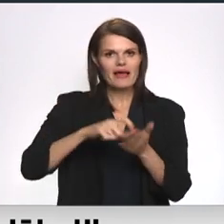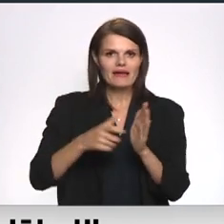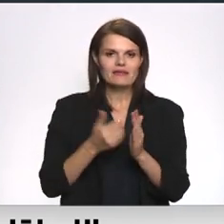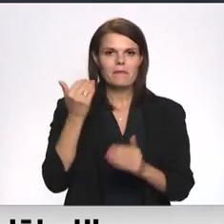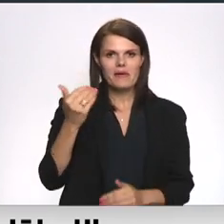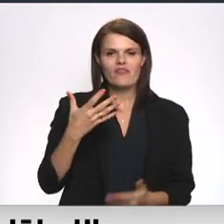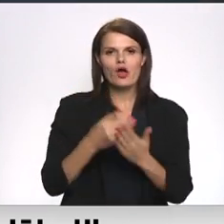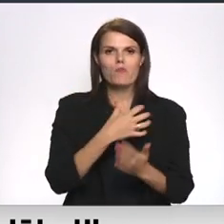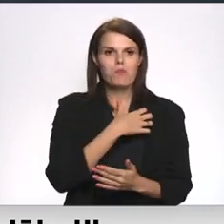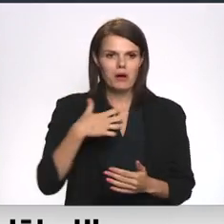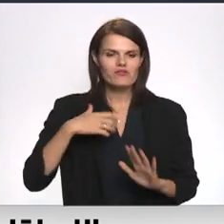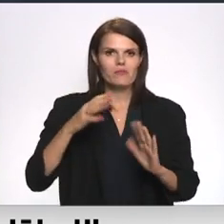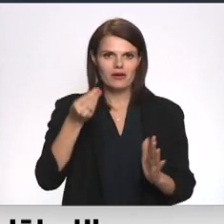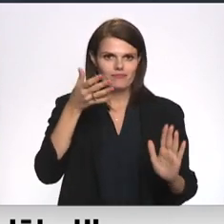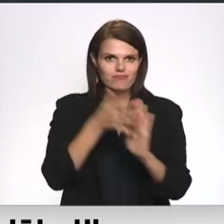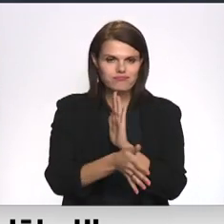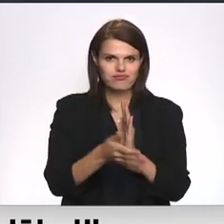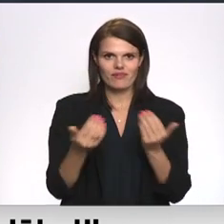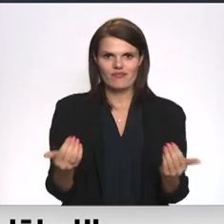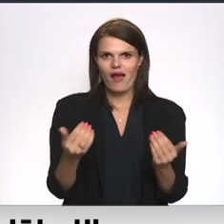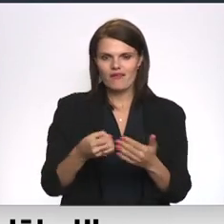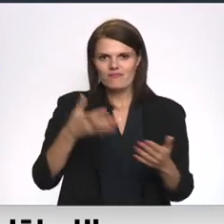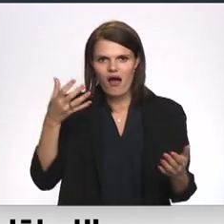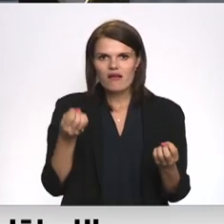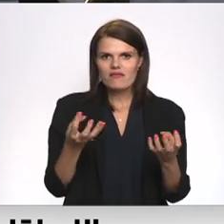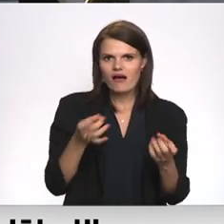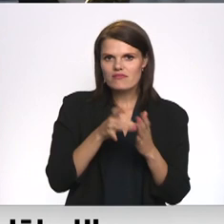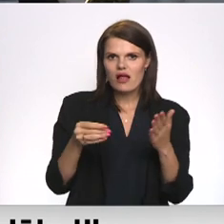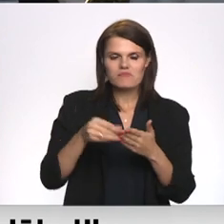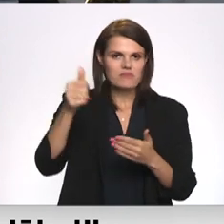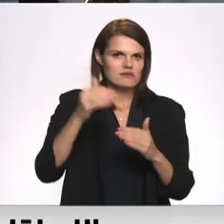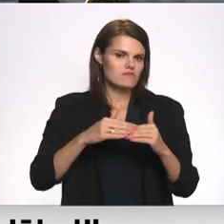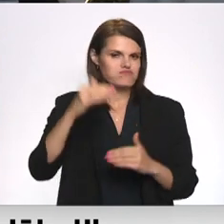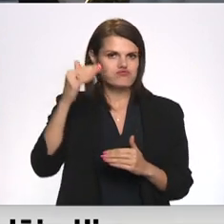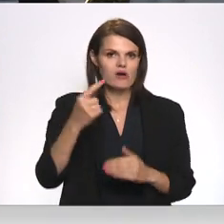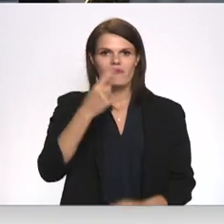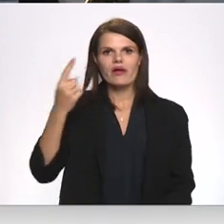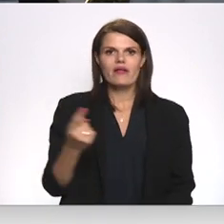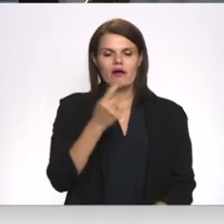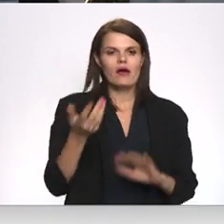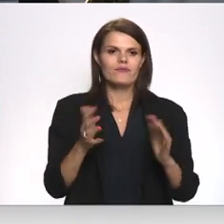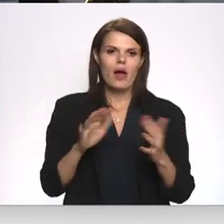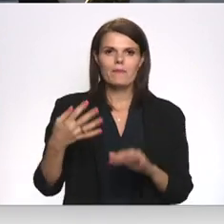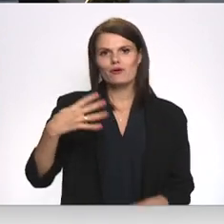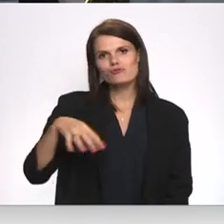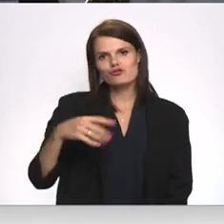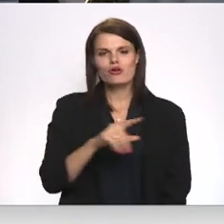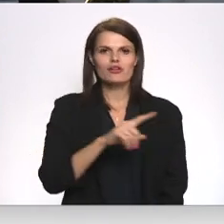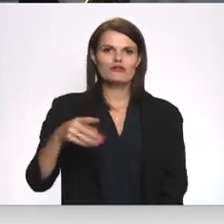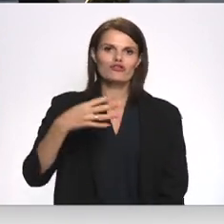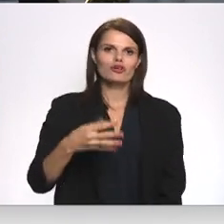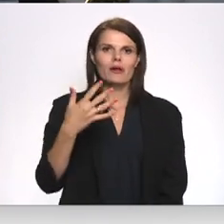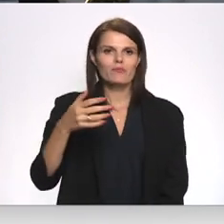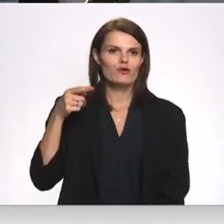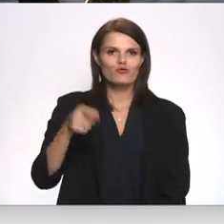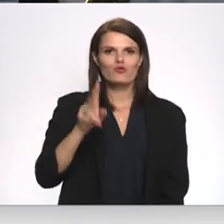īpašums. Tomēr izmaksas īpaši energokrīzes laikā ir augstas. Tas gadā izmaksā apmēram 45 000 eiro, tas